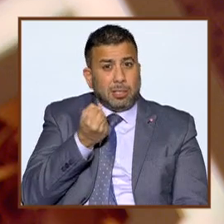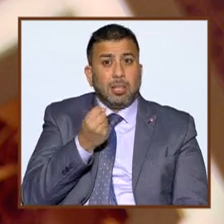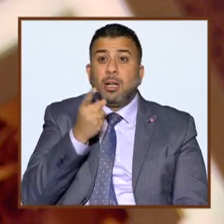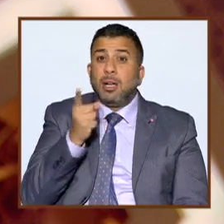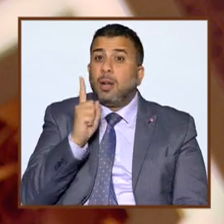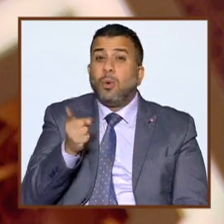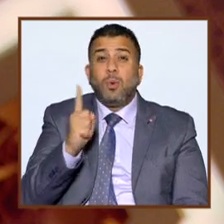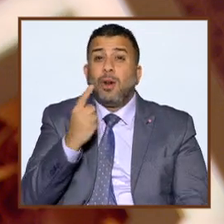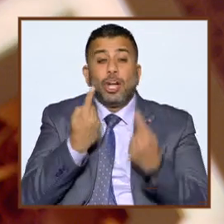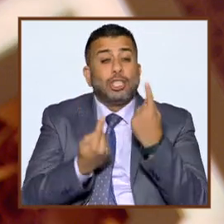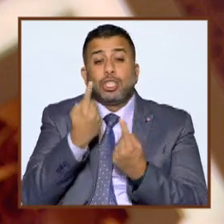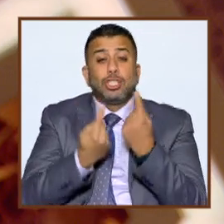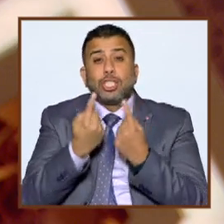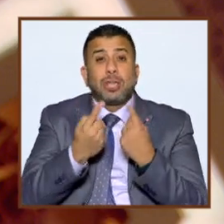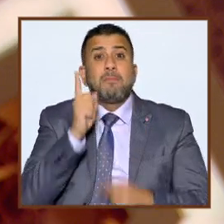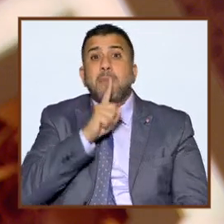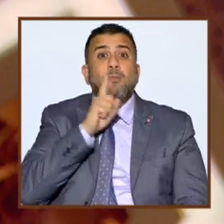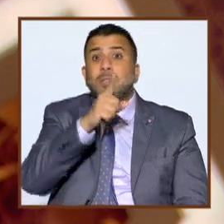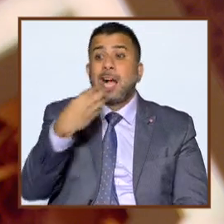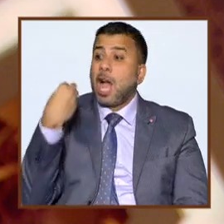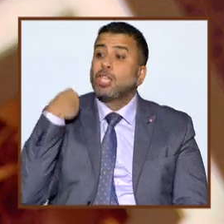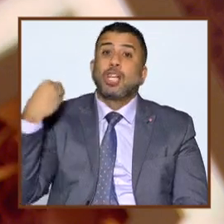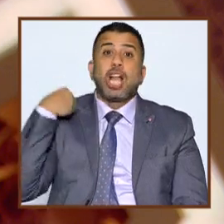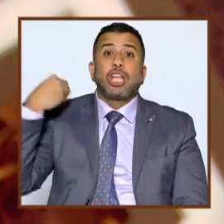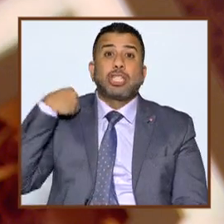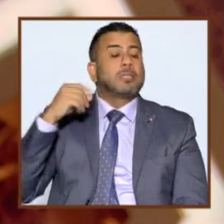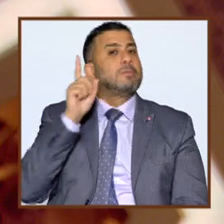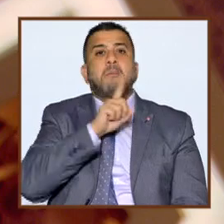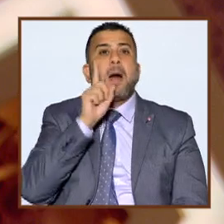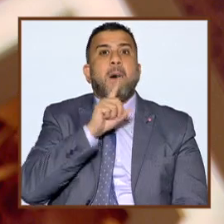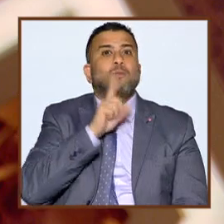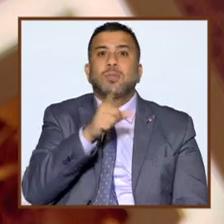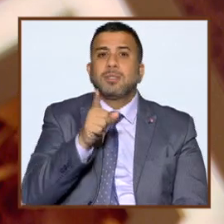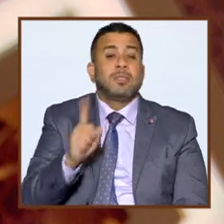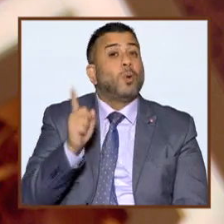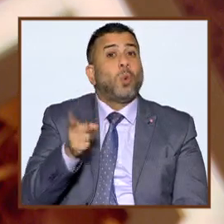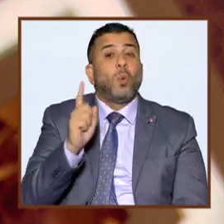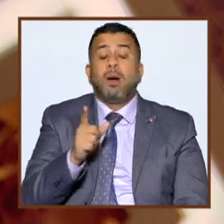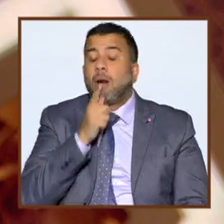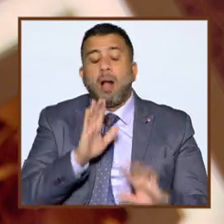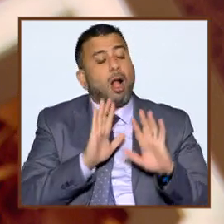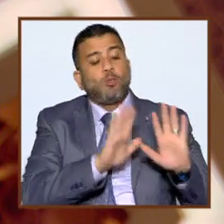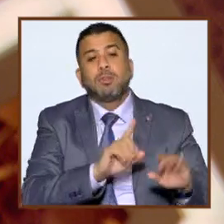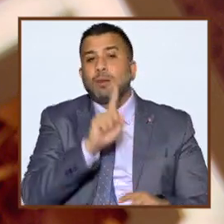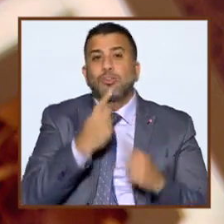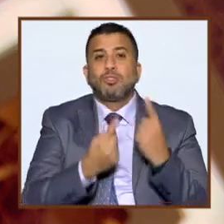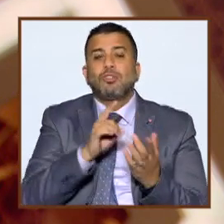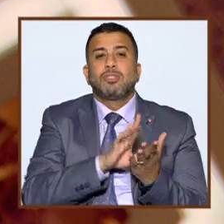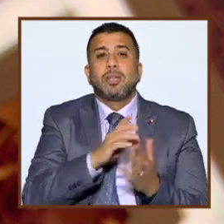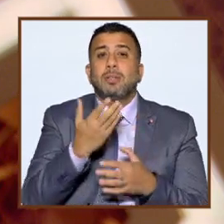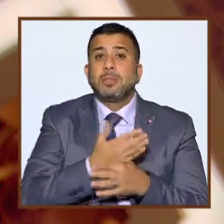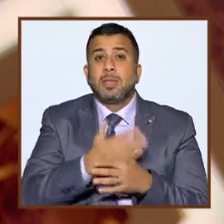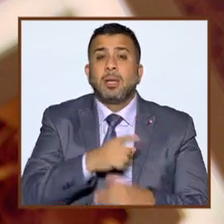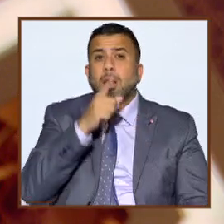الباب، لا تغلقين هذا باب، يمكن الله عز وجل يغفر لك جميع تقصيرك وما حصل من ذنوب وما حصل بسبب هذا